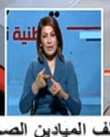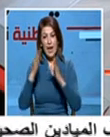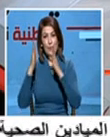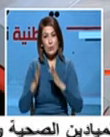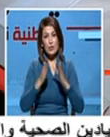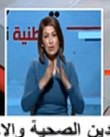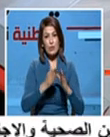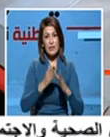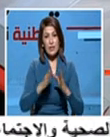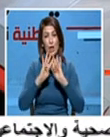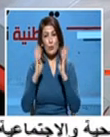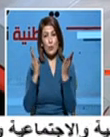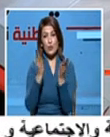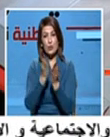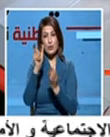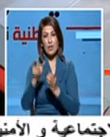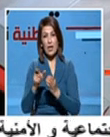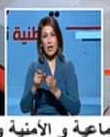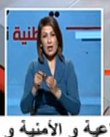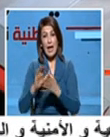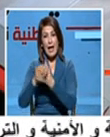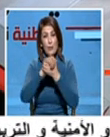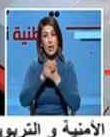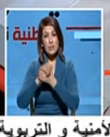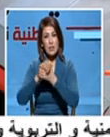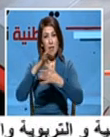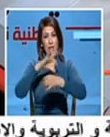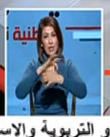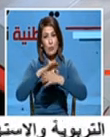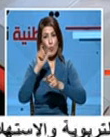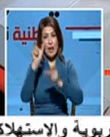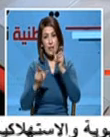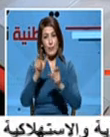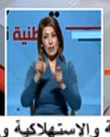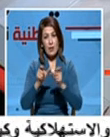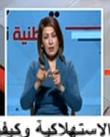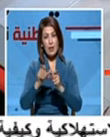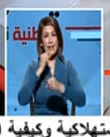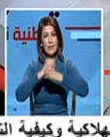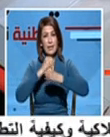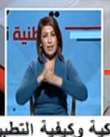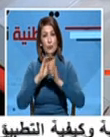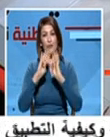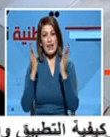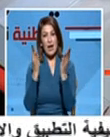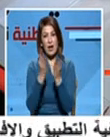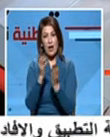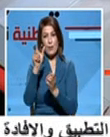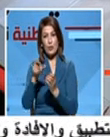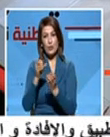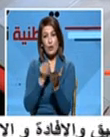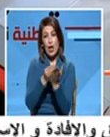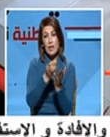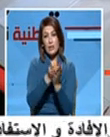المستوصفات باش الأخوة الأطباء نتاع القطاع العام يعطيوا